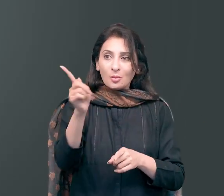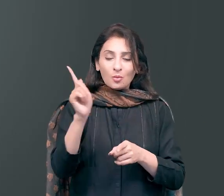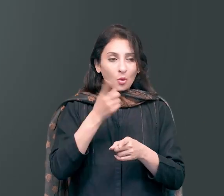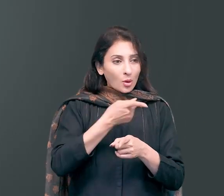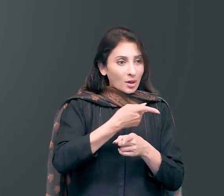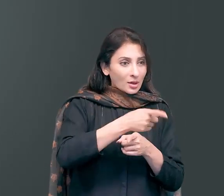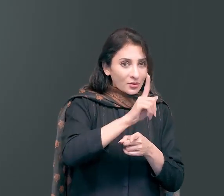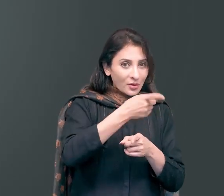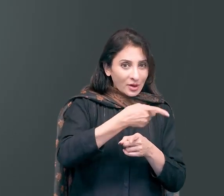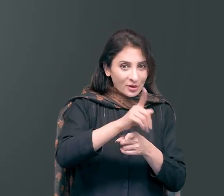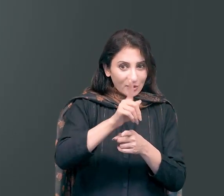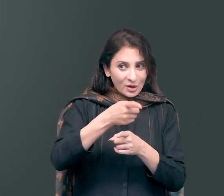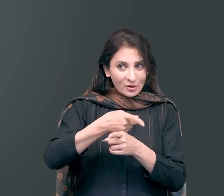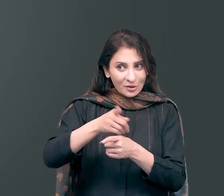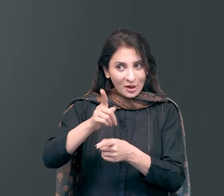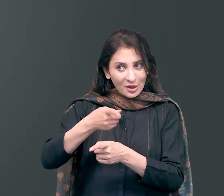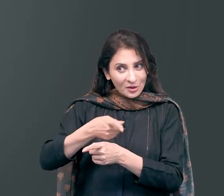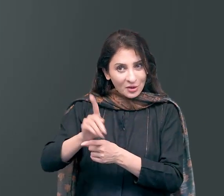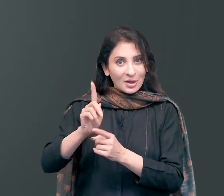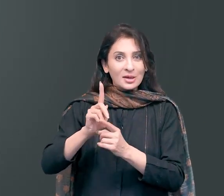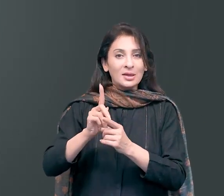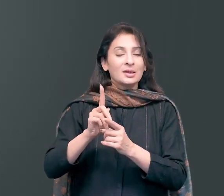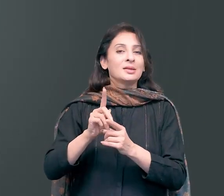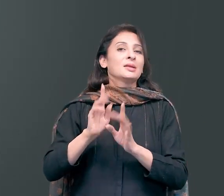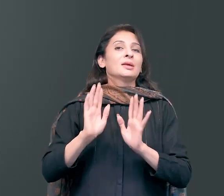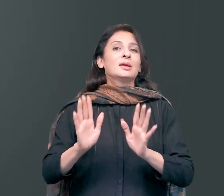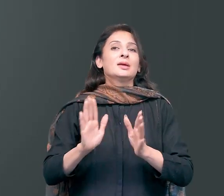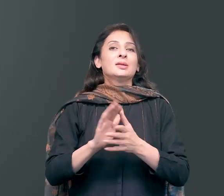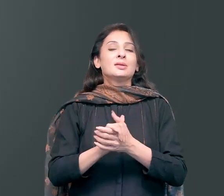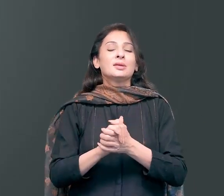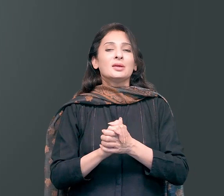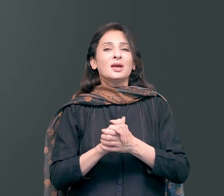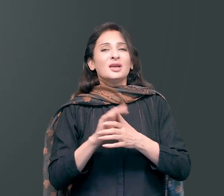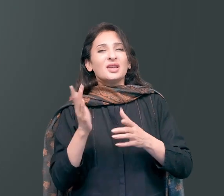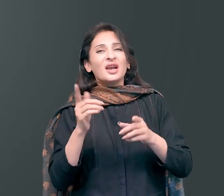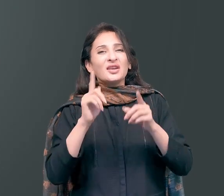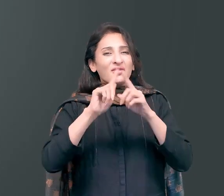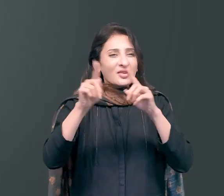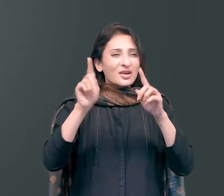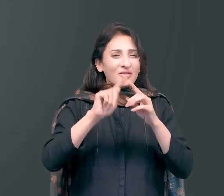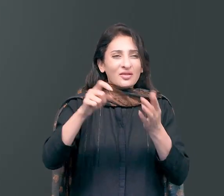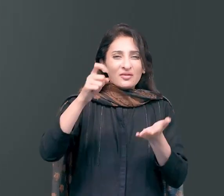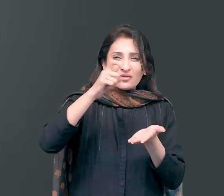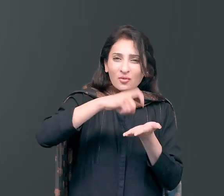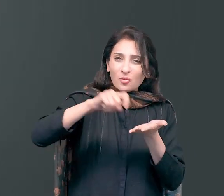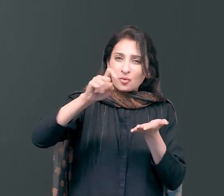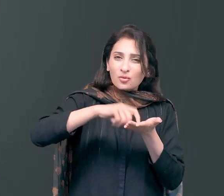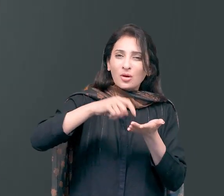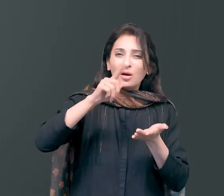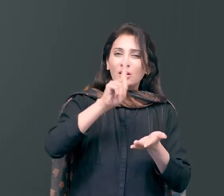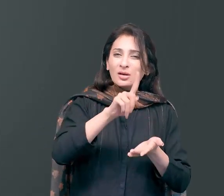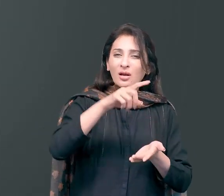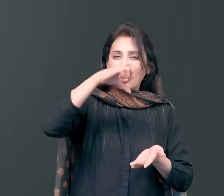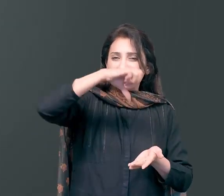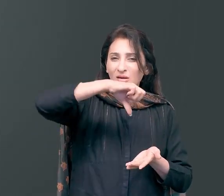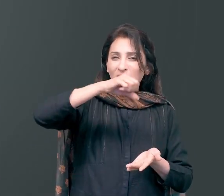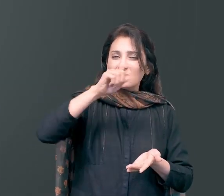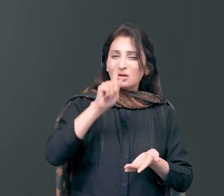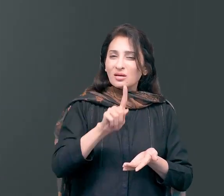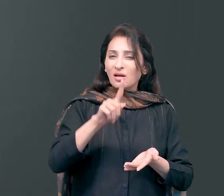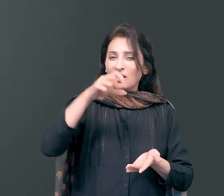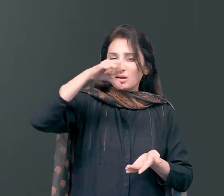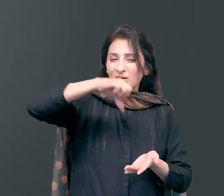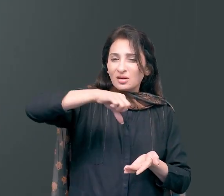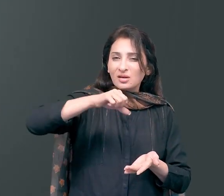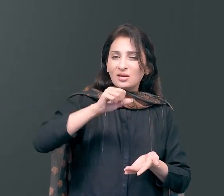ہو، 1909 کا ایکٹ ہو، 1919 کا جو ایکٹ تھا، وہ ایک قسم کا وہ ٹرننگ پوائنٹ